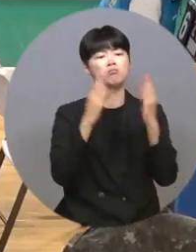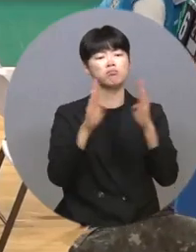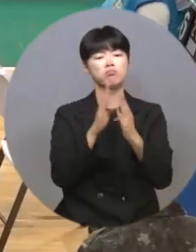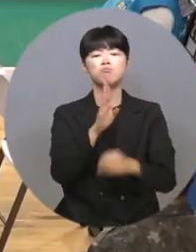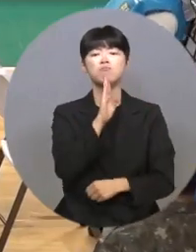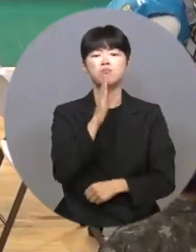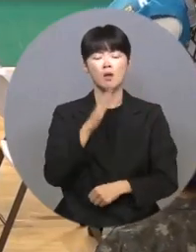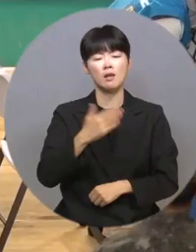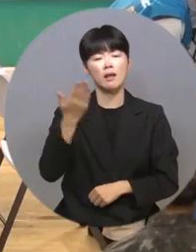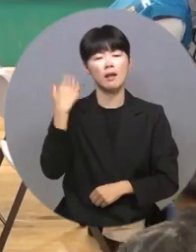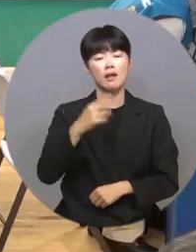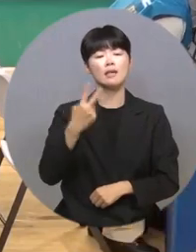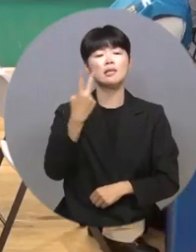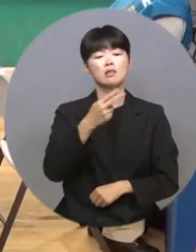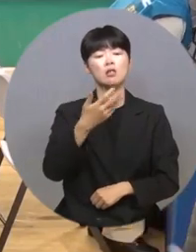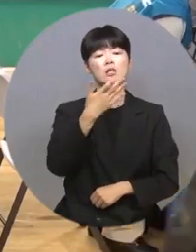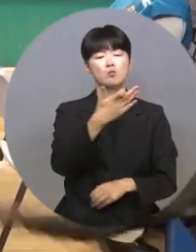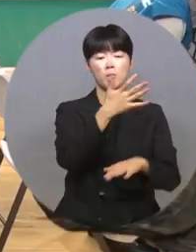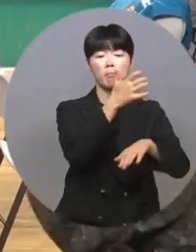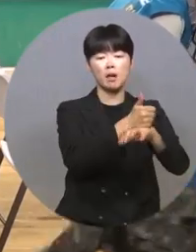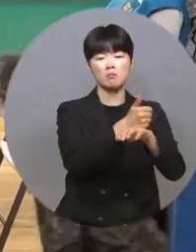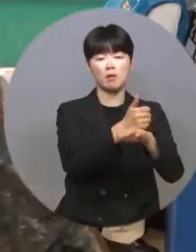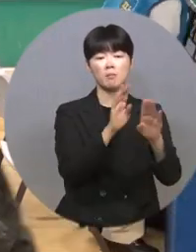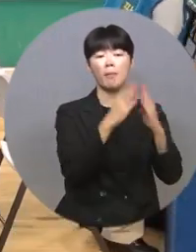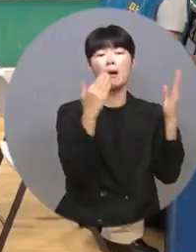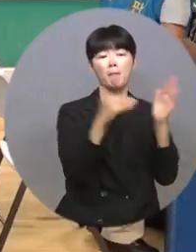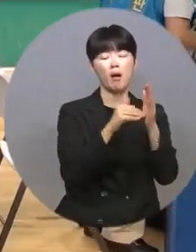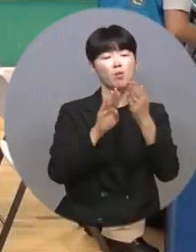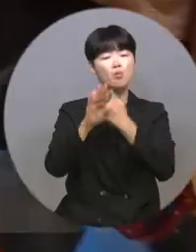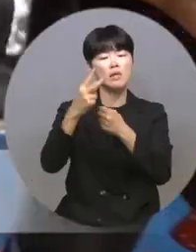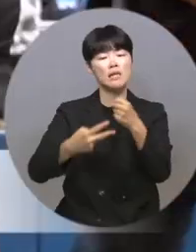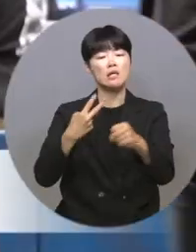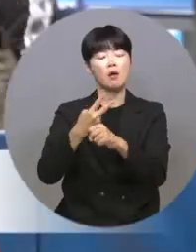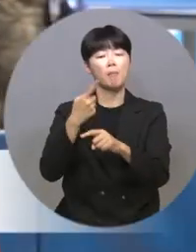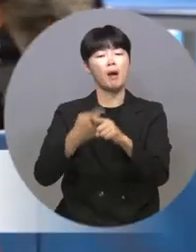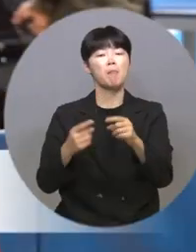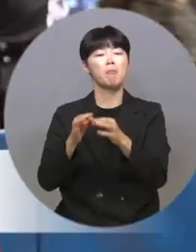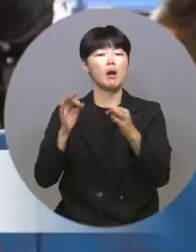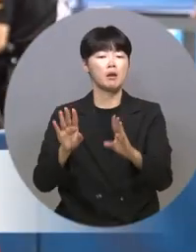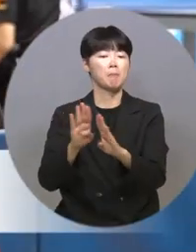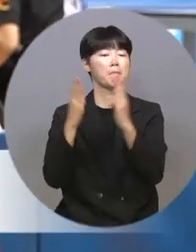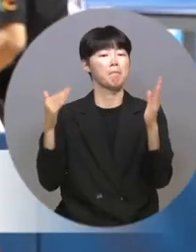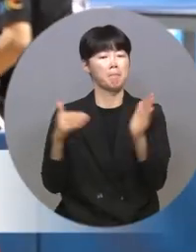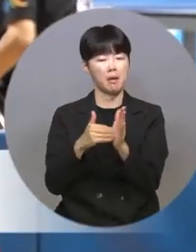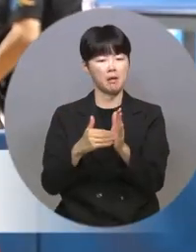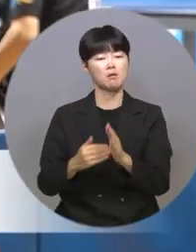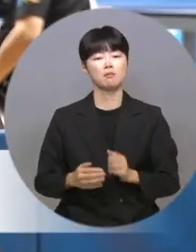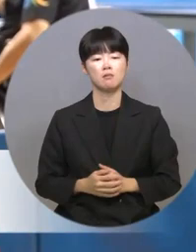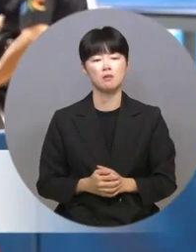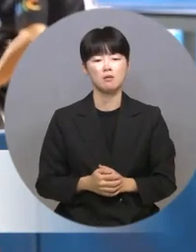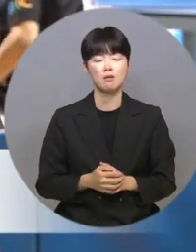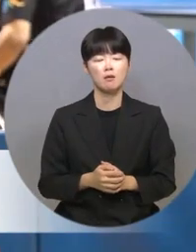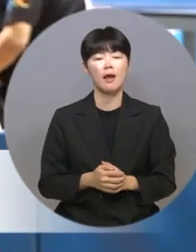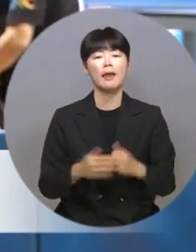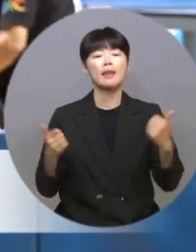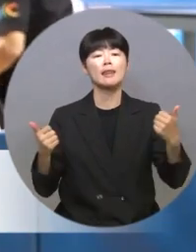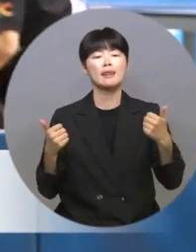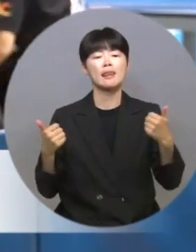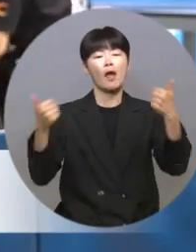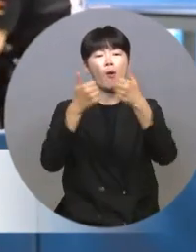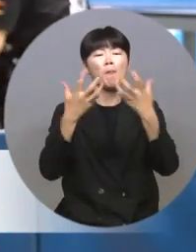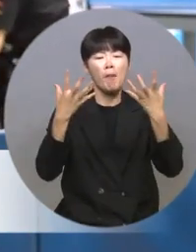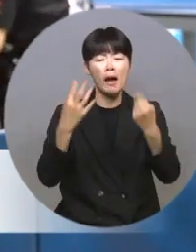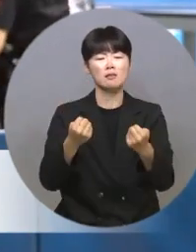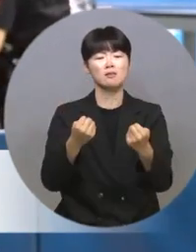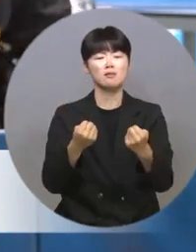선수와 자원봉사자 모두 오랜만에 열린 대회에 대한 기대감을 드러냈습니다. 그래서 이런 대회가 빨리빨리 이렇게 좀